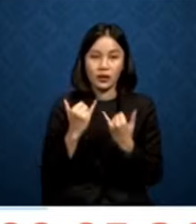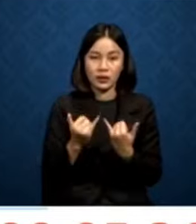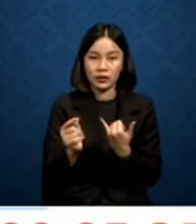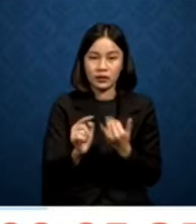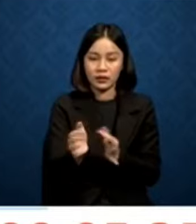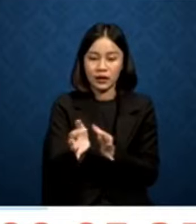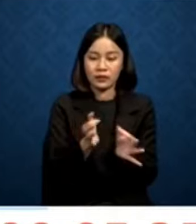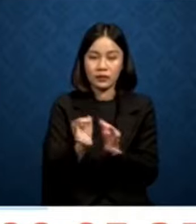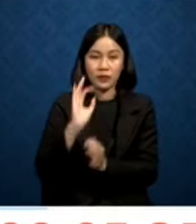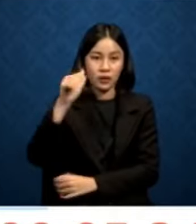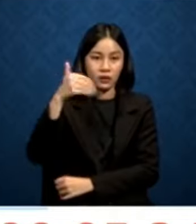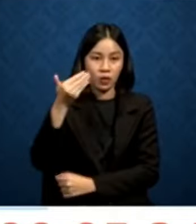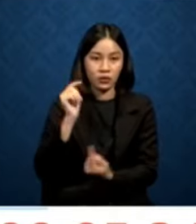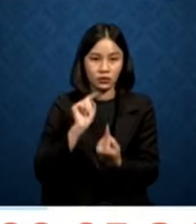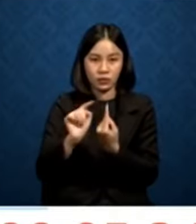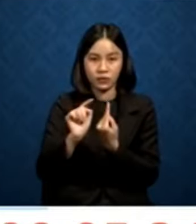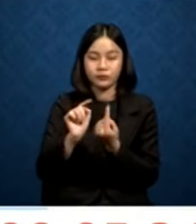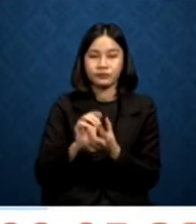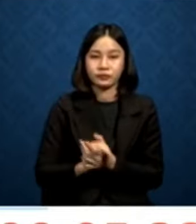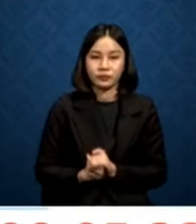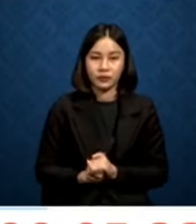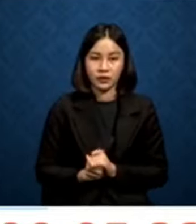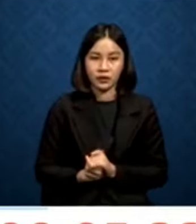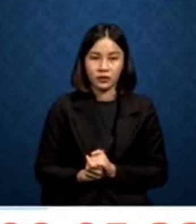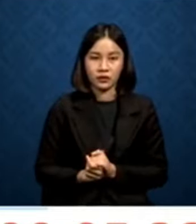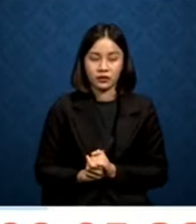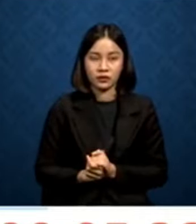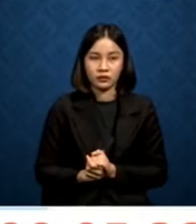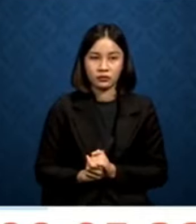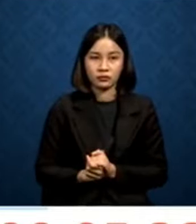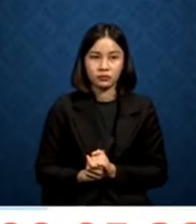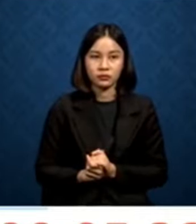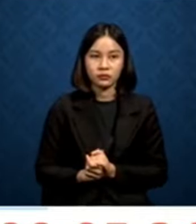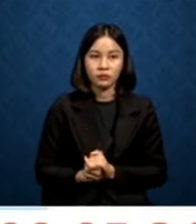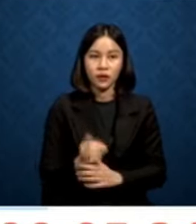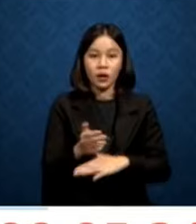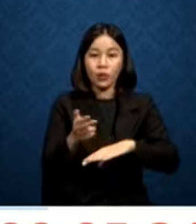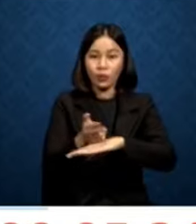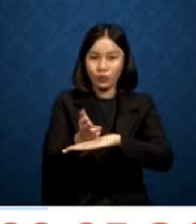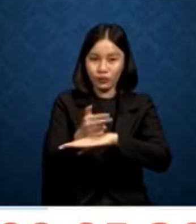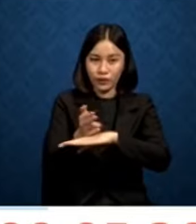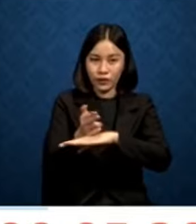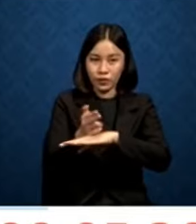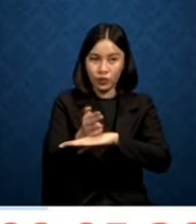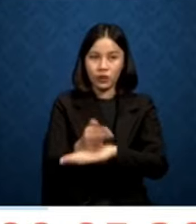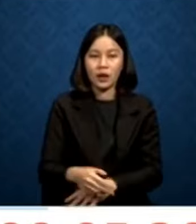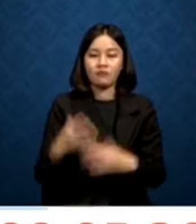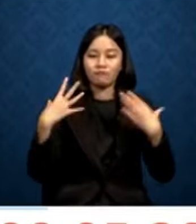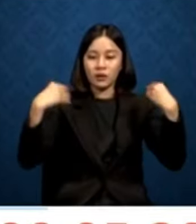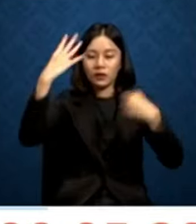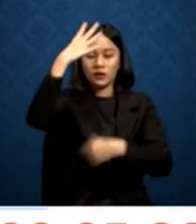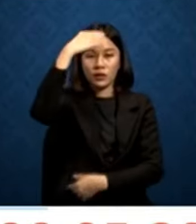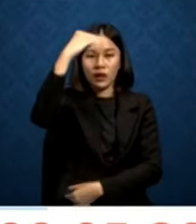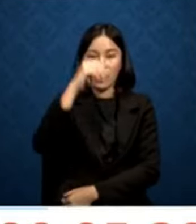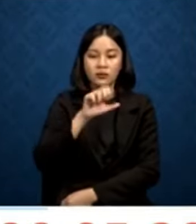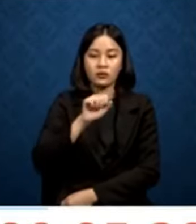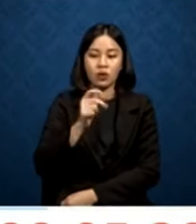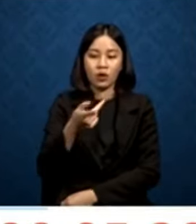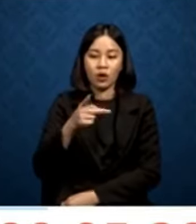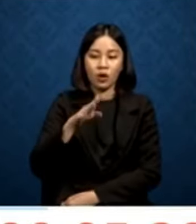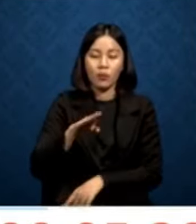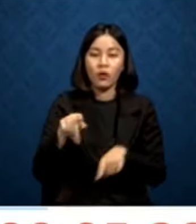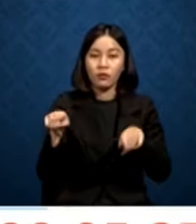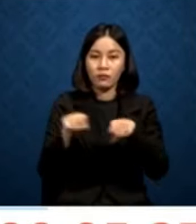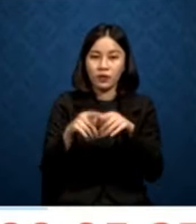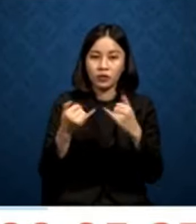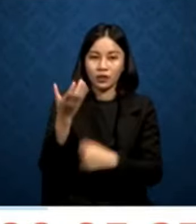ทร้ง เตที่เป